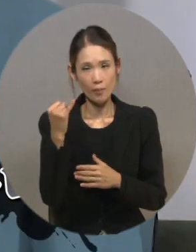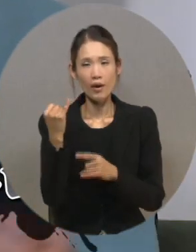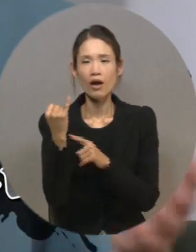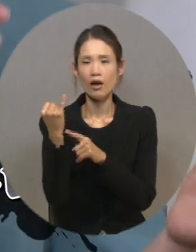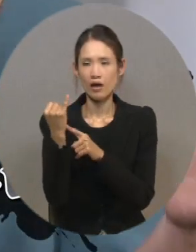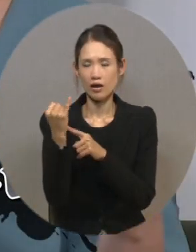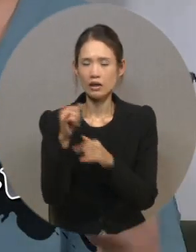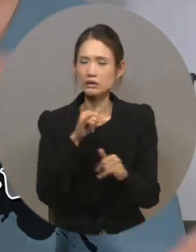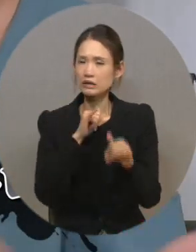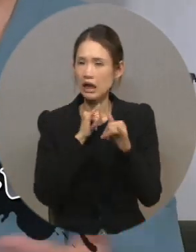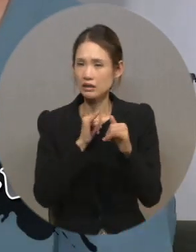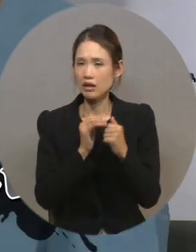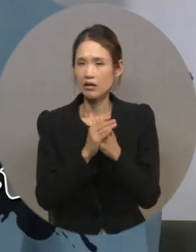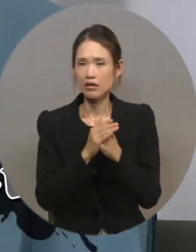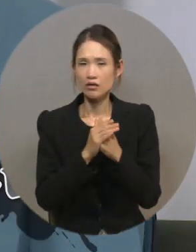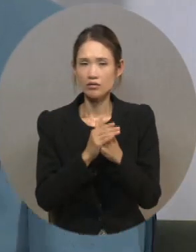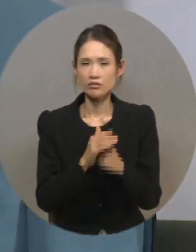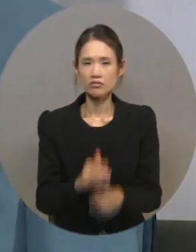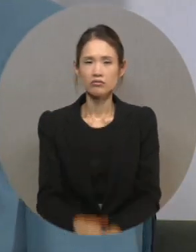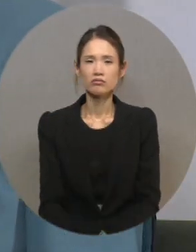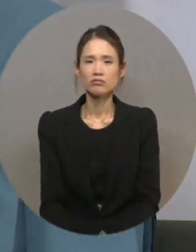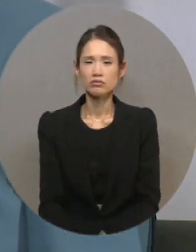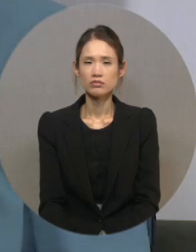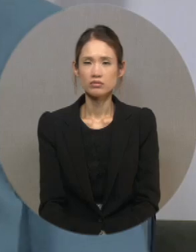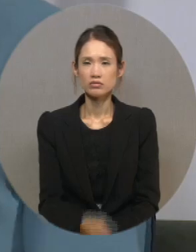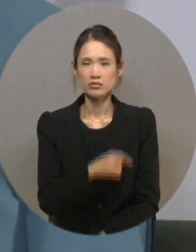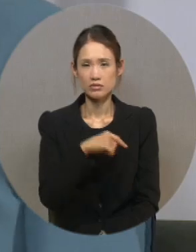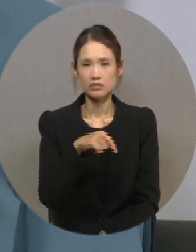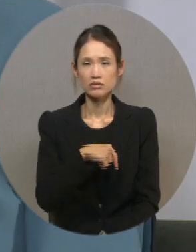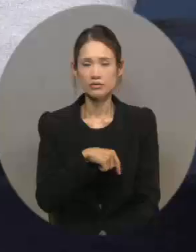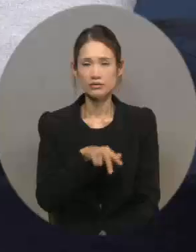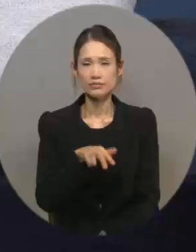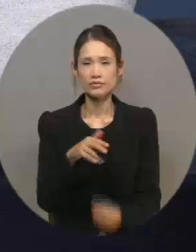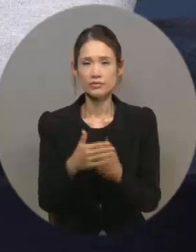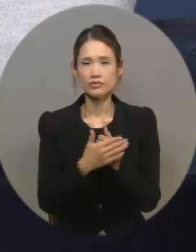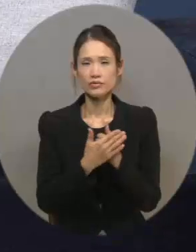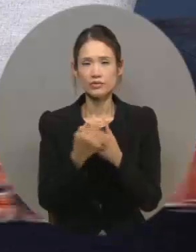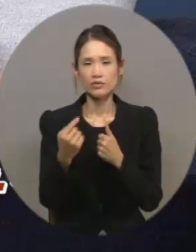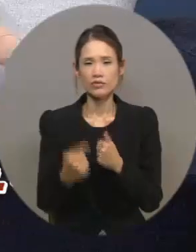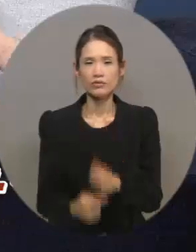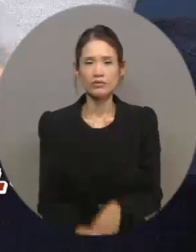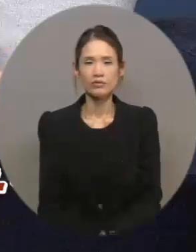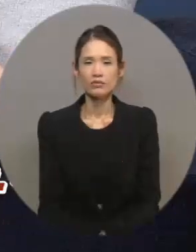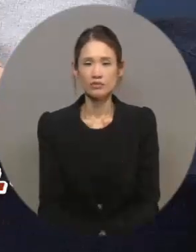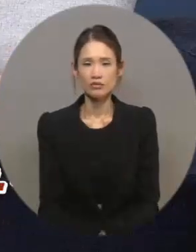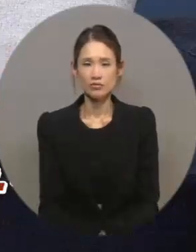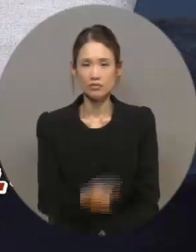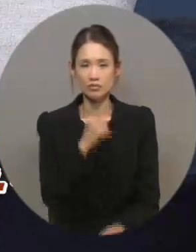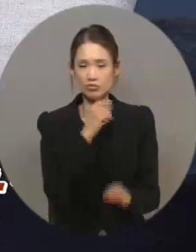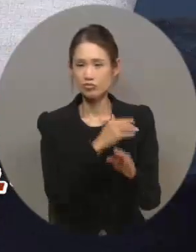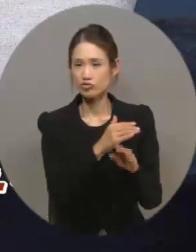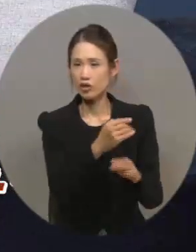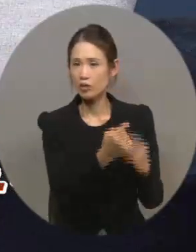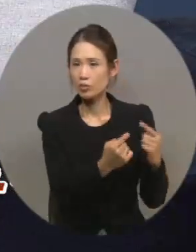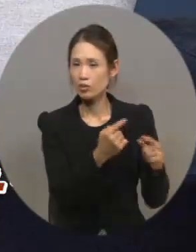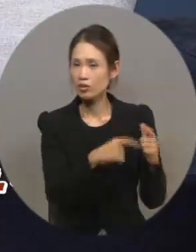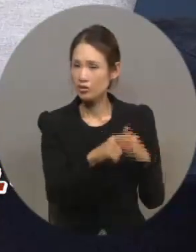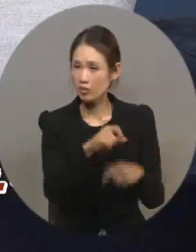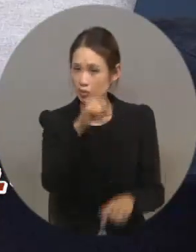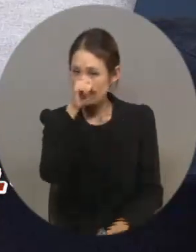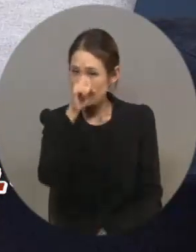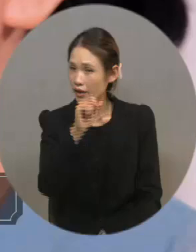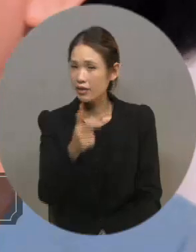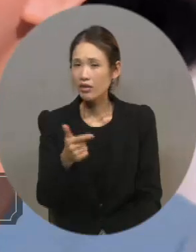거예요. 그래갖고 지금 갔다가 이렇게 뭐 좀 도와주고 왔는데, 북한에서보다 나을 텐데 그게 아닌가